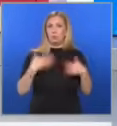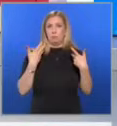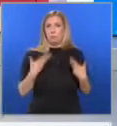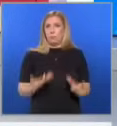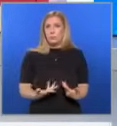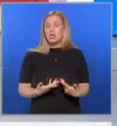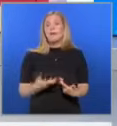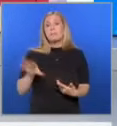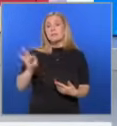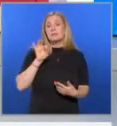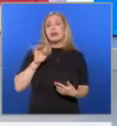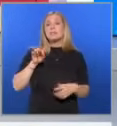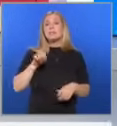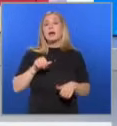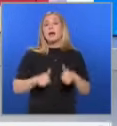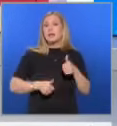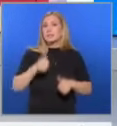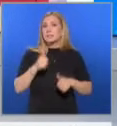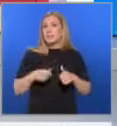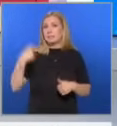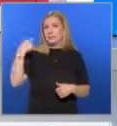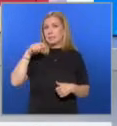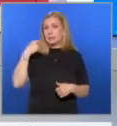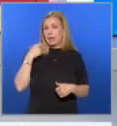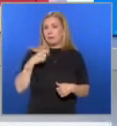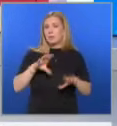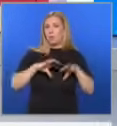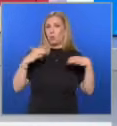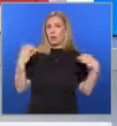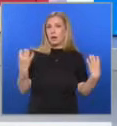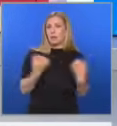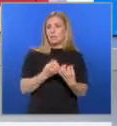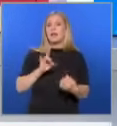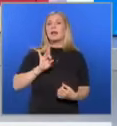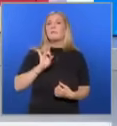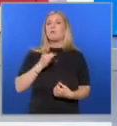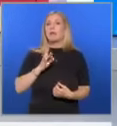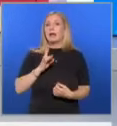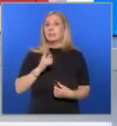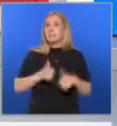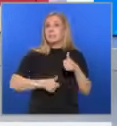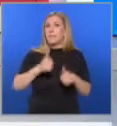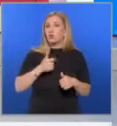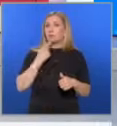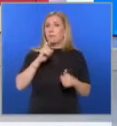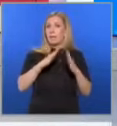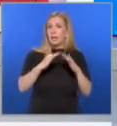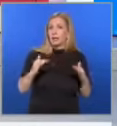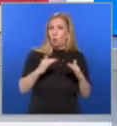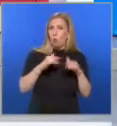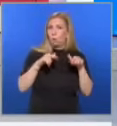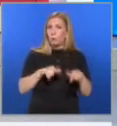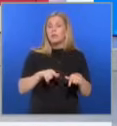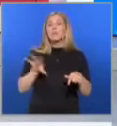беше номиниран за кандидат-президент на републиканците на Конгреса на партията. В надпреварата за Белия дом бившият американски